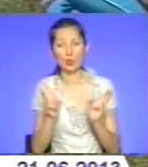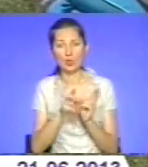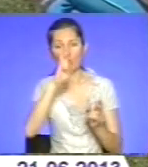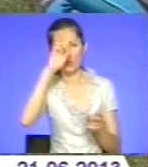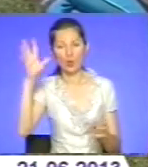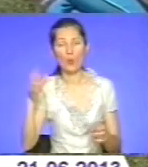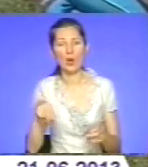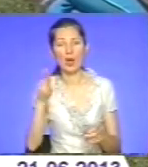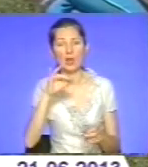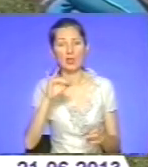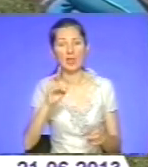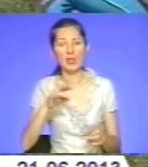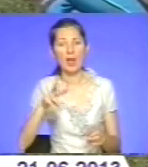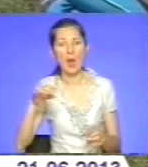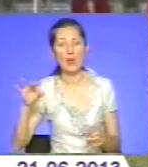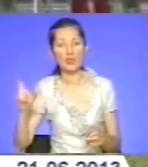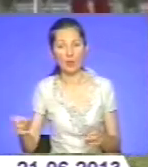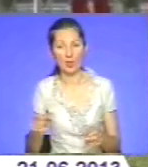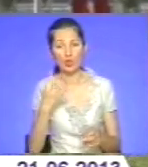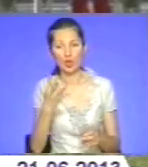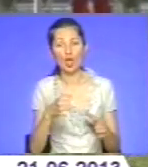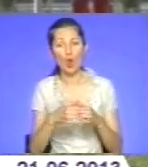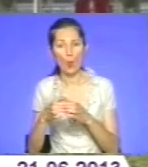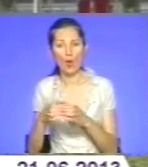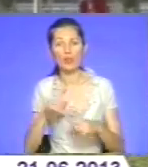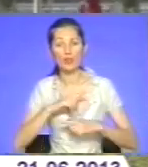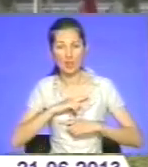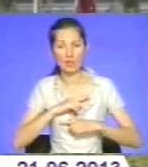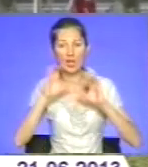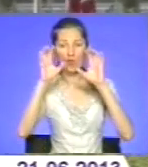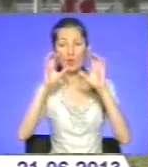день спортивного свята 4 команди-фіналістки волейбольних змагань за програмою